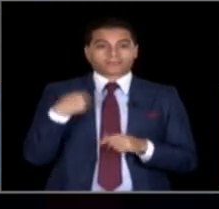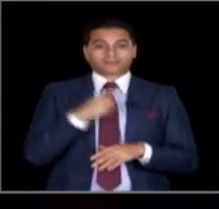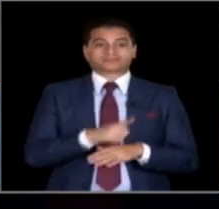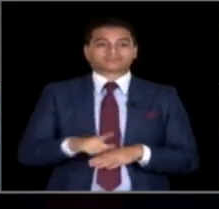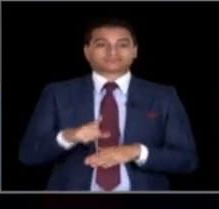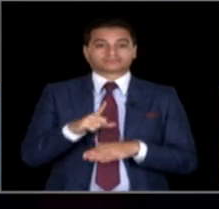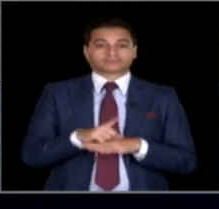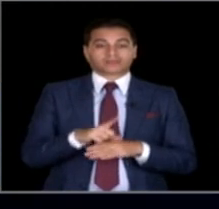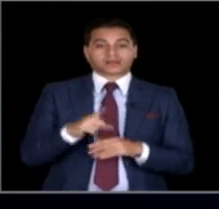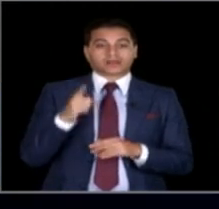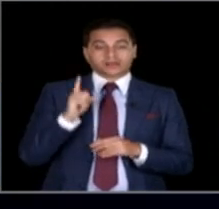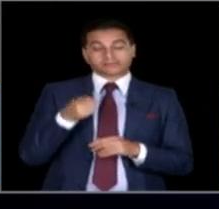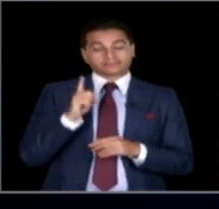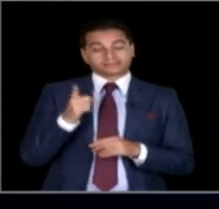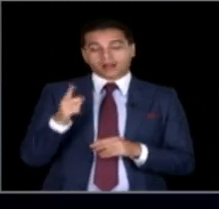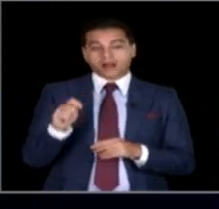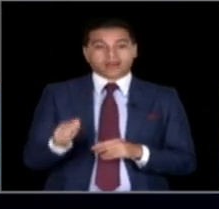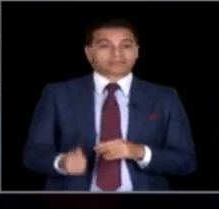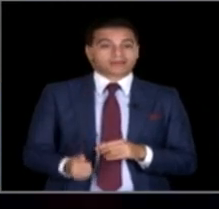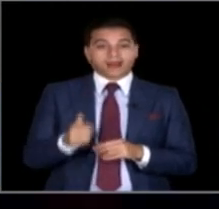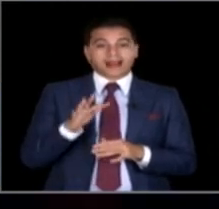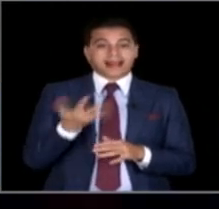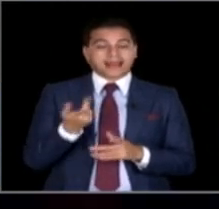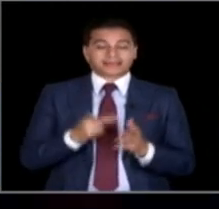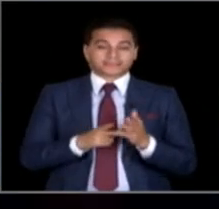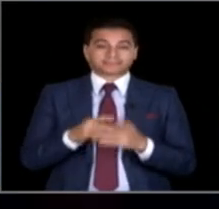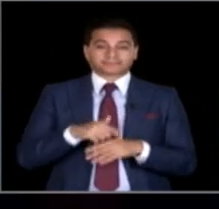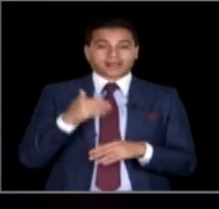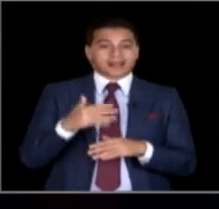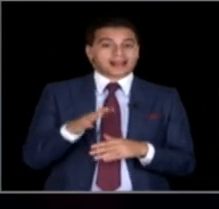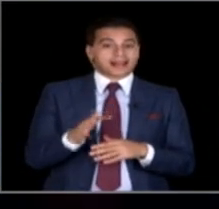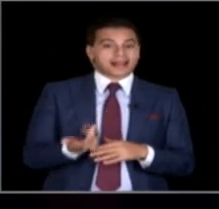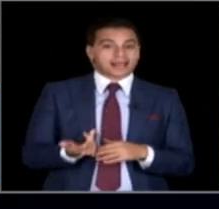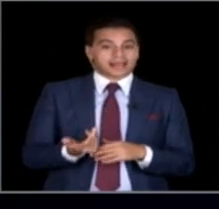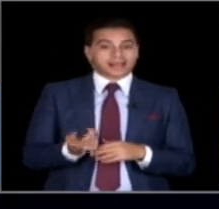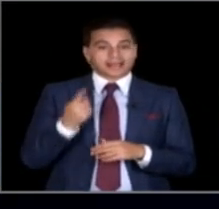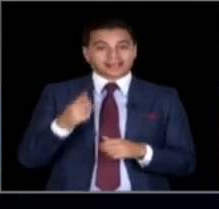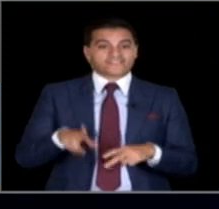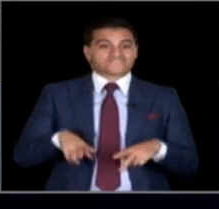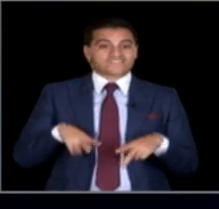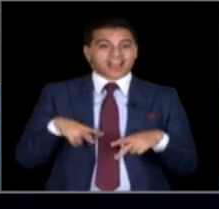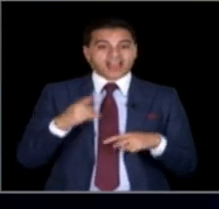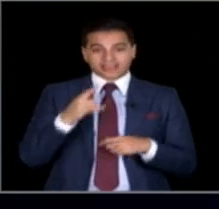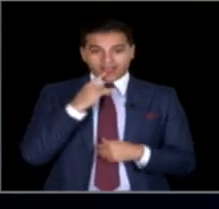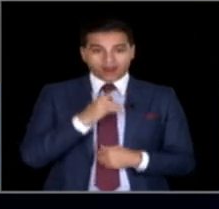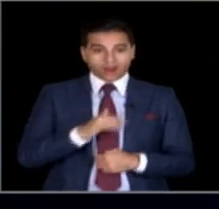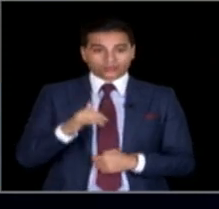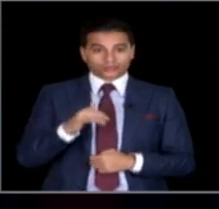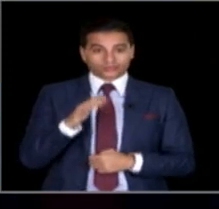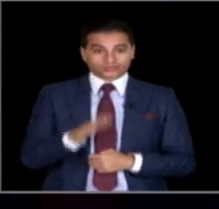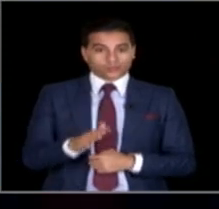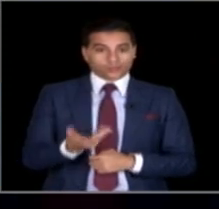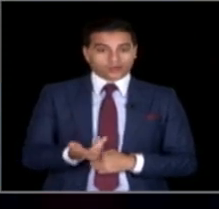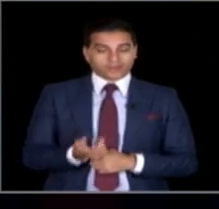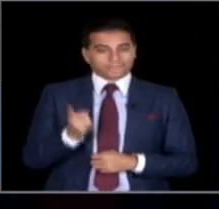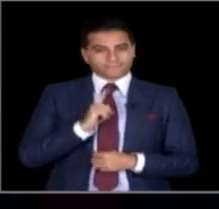فيها المنصب. رضا ليه بتاخدي الريسك؟ ليه يا رضا؟ انت في حياتك كده على طول بتاخدي الريسك؟